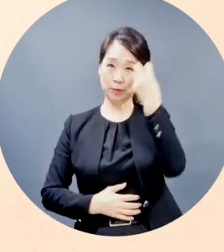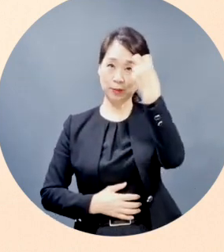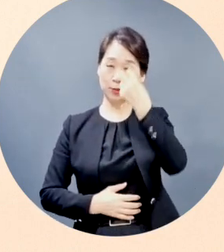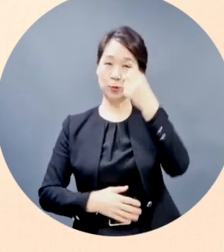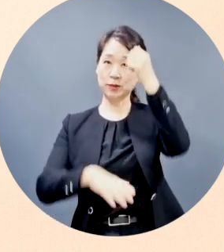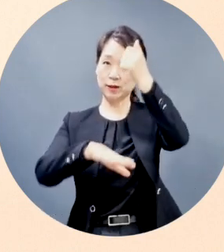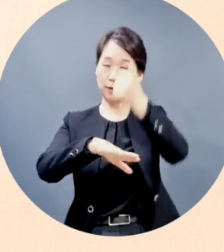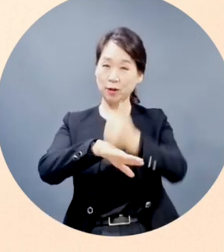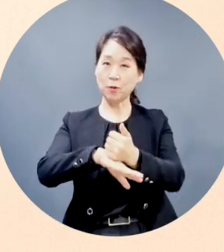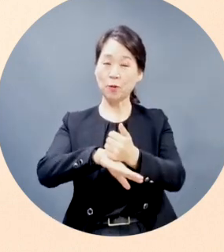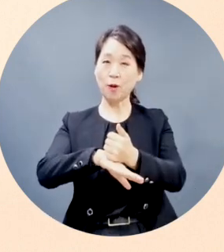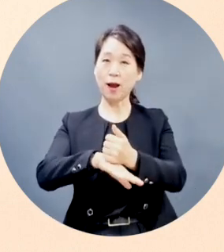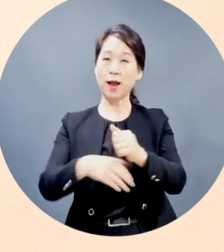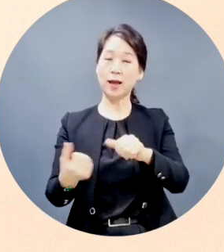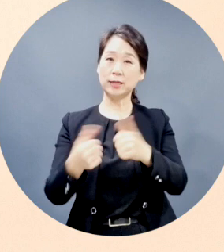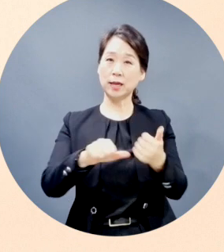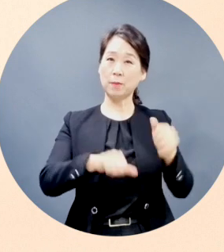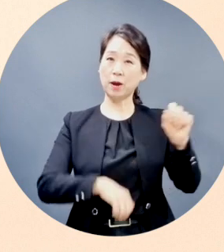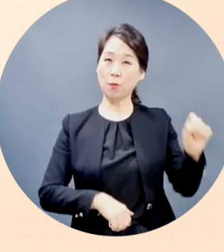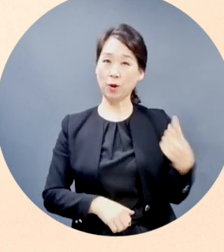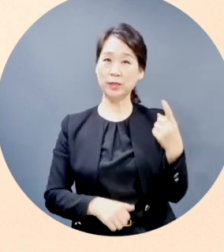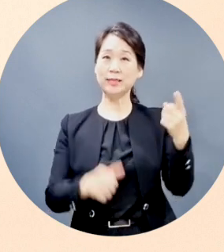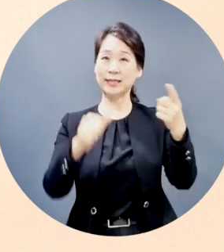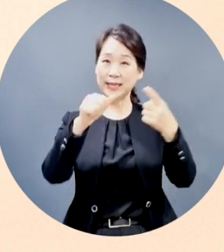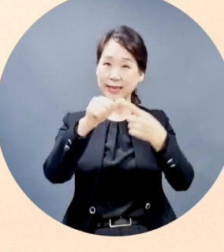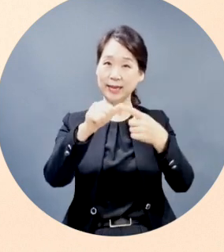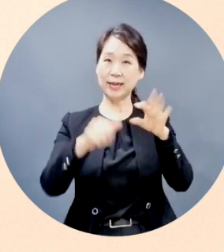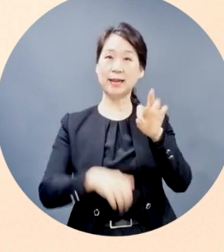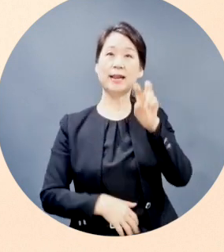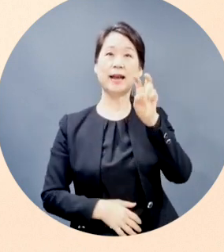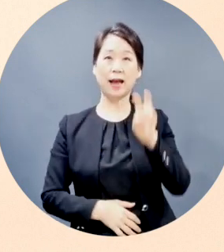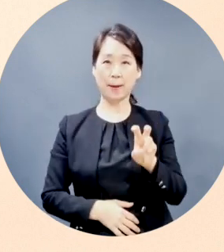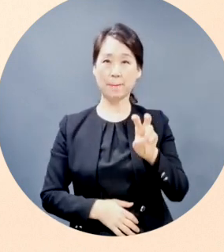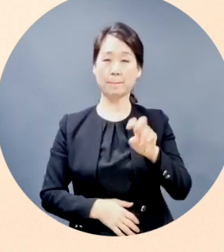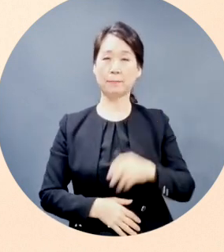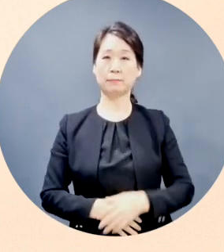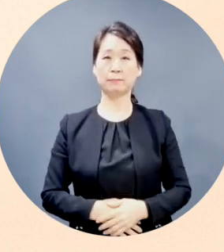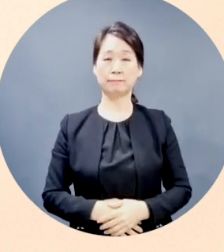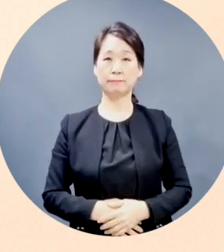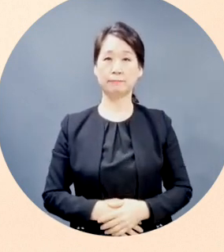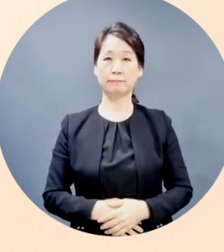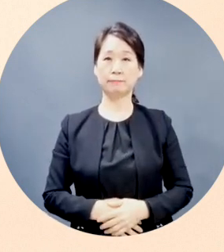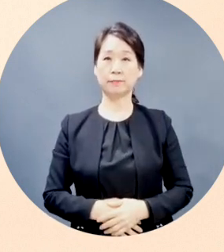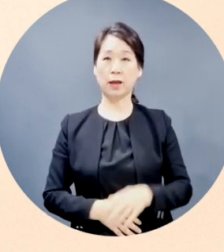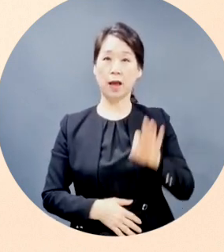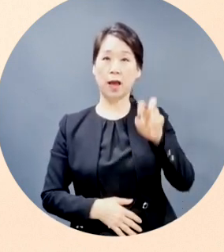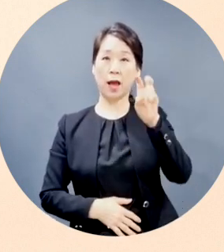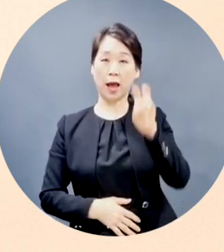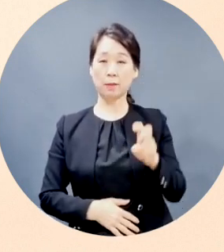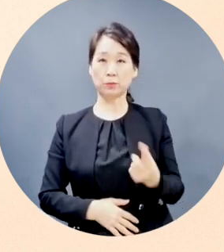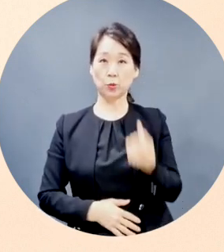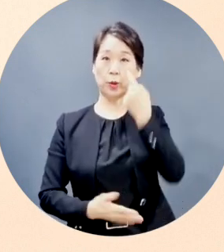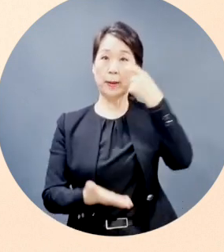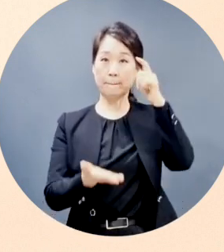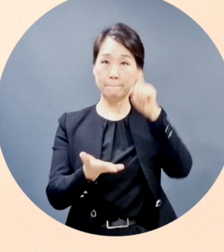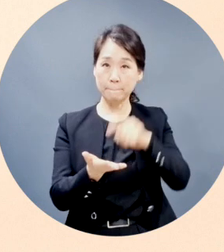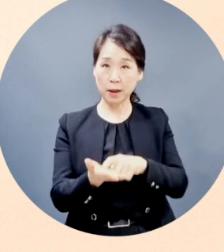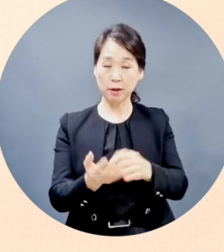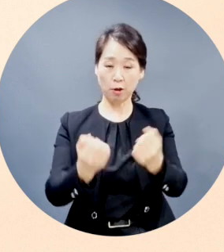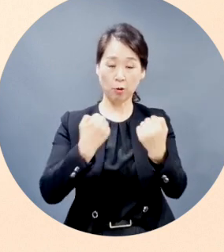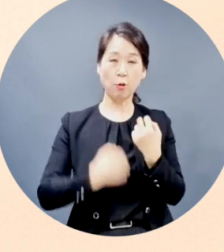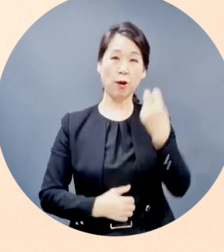따르면 장애인의 사망 원인 중 암이 1위를 차지했습니다. 그렇다면 이러한 암을 조기에 발견할 수